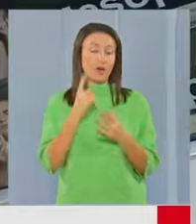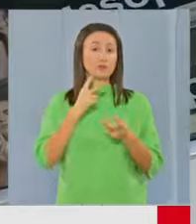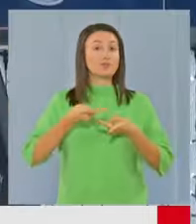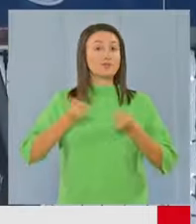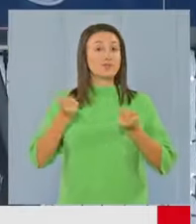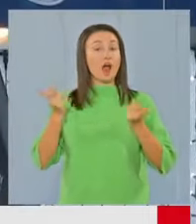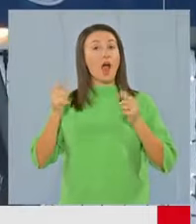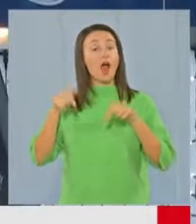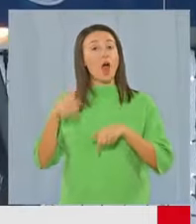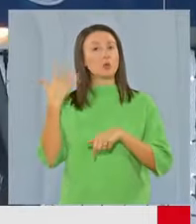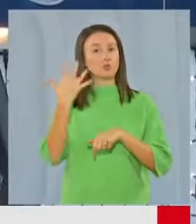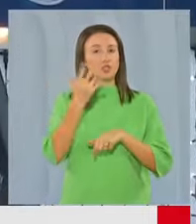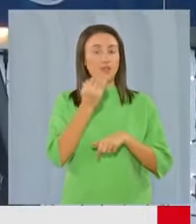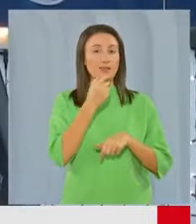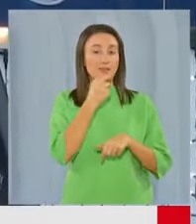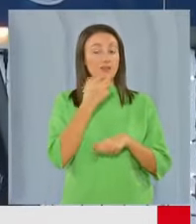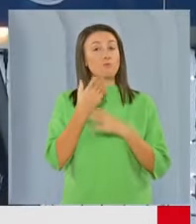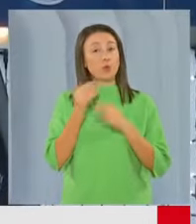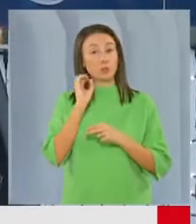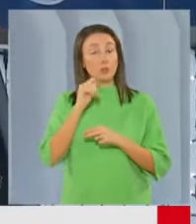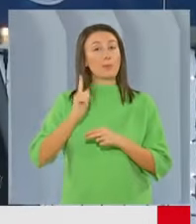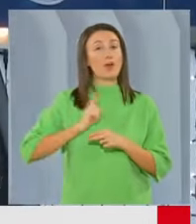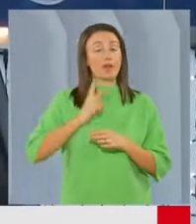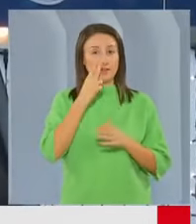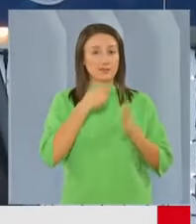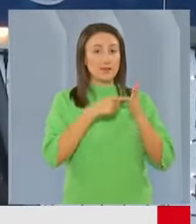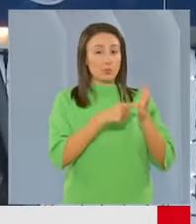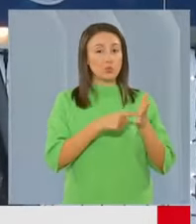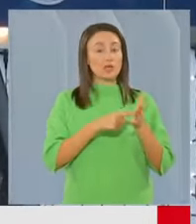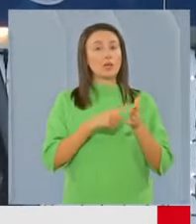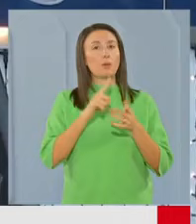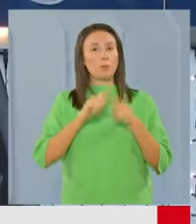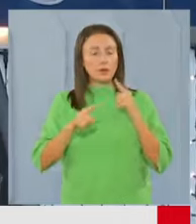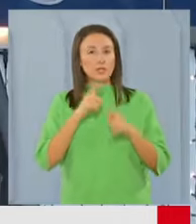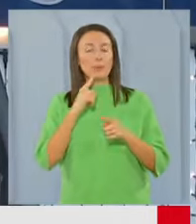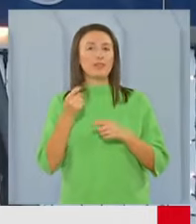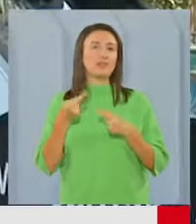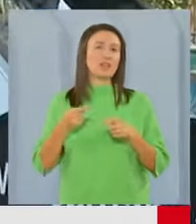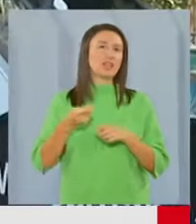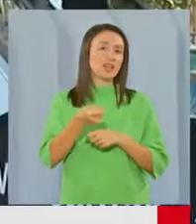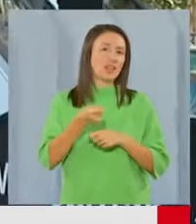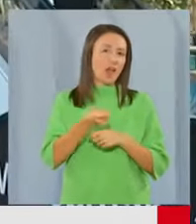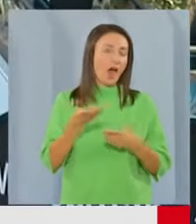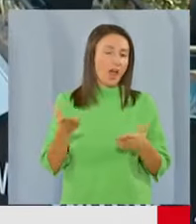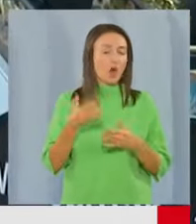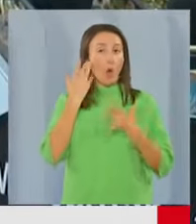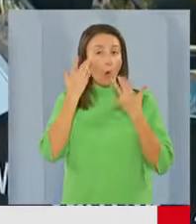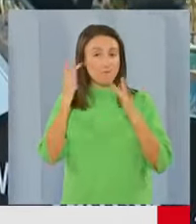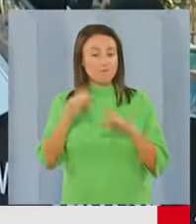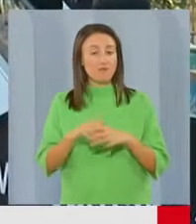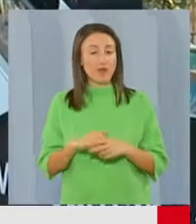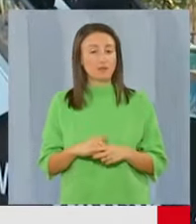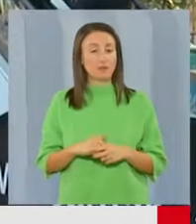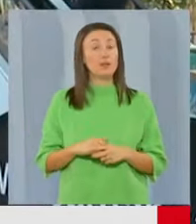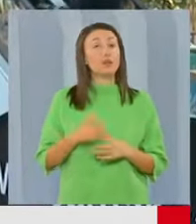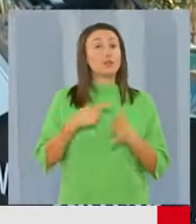virale acum cinci 6e ani cu foarte mulți oameni care Spre exemplu se băteau pe tigăi sau pe diferite lucruri care erau la ofertă